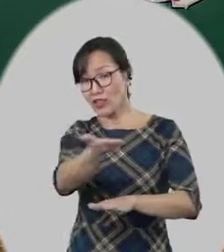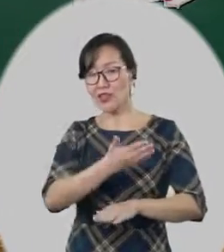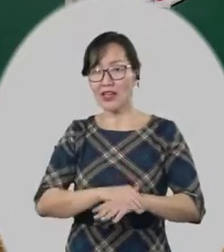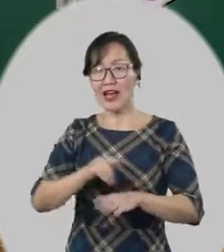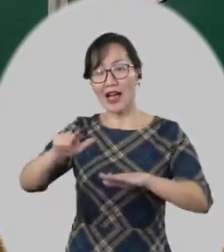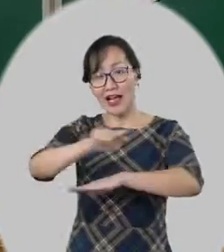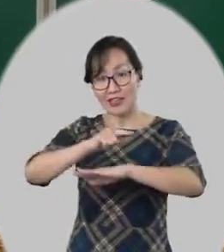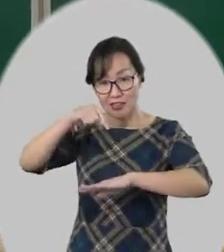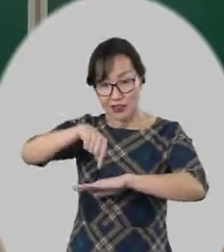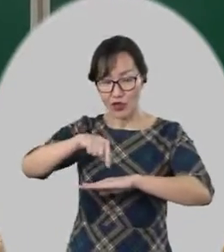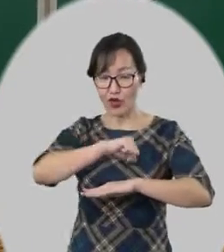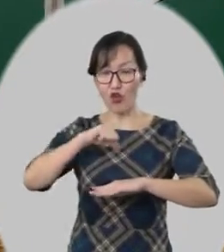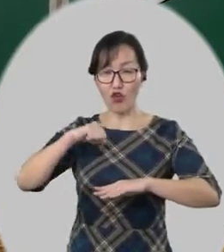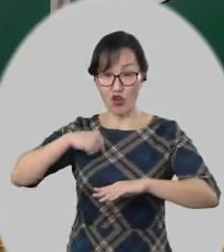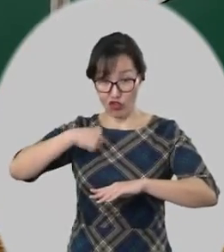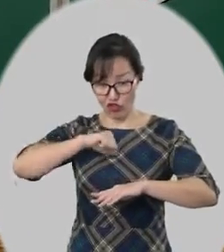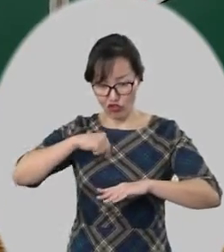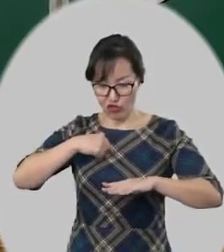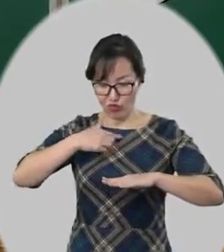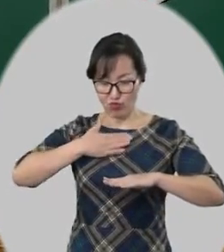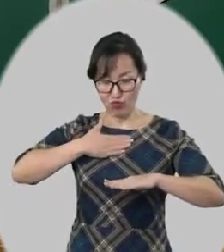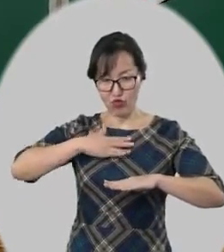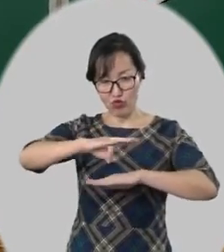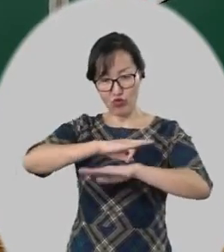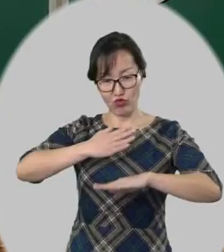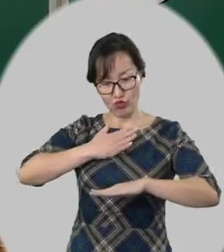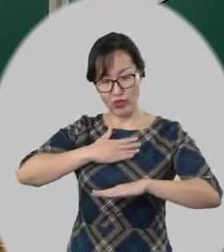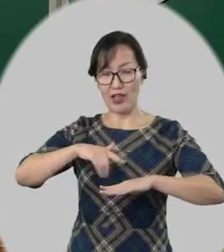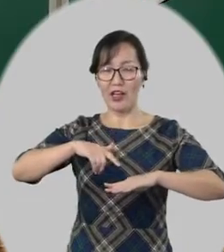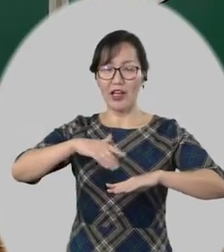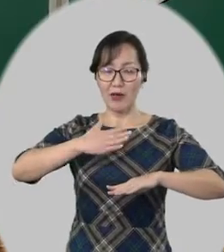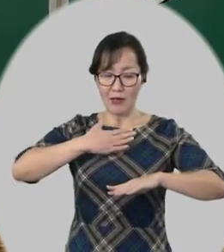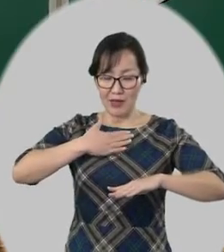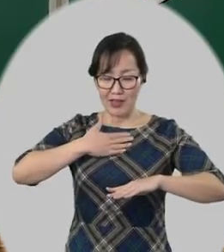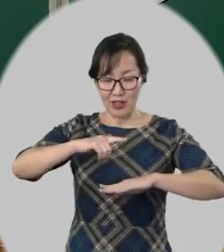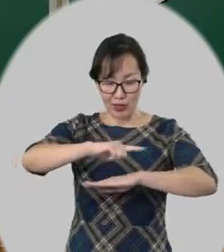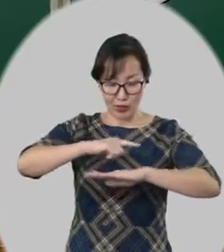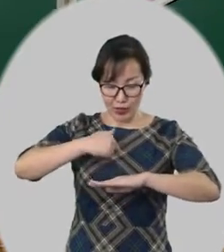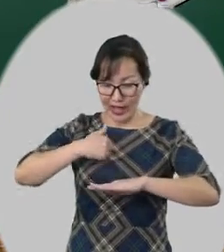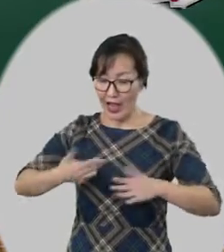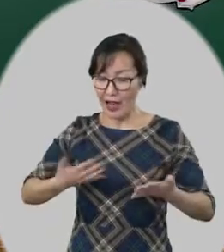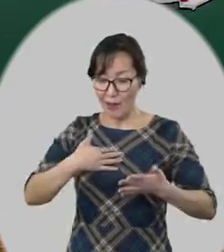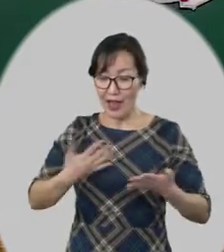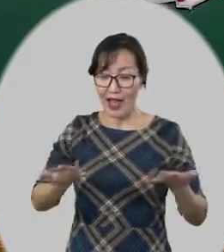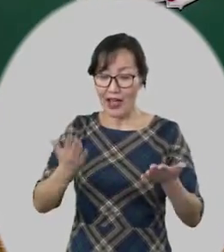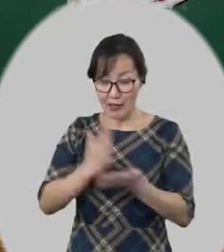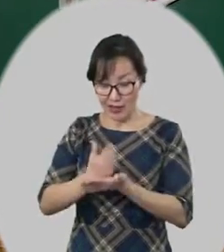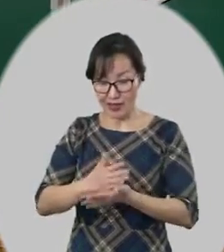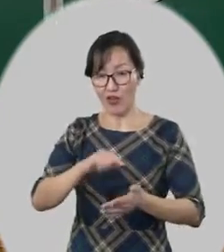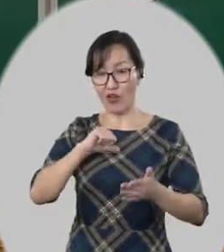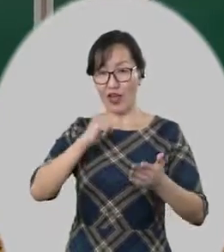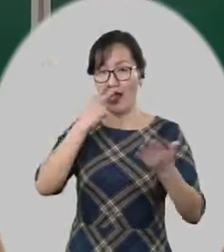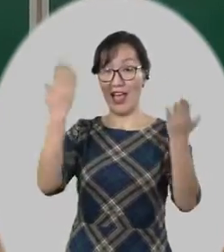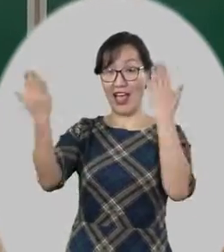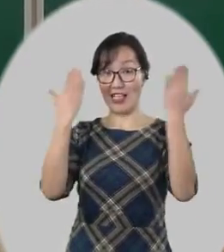маань газрын зураг дээрээс өөрийнхөө орон нутгийг газрын зургийн аль хэсэгт байгаа вэ гэдгийг харьцуулж